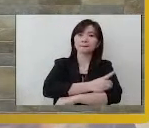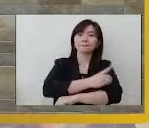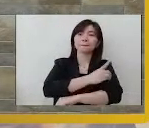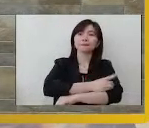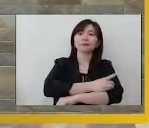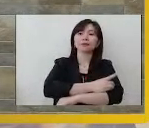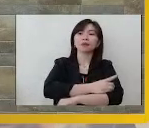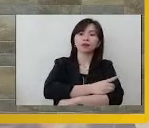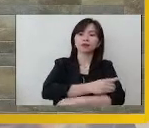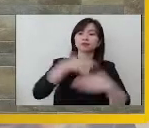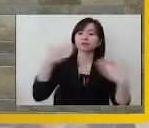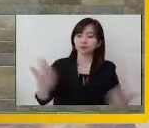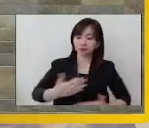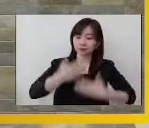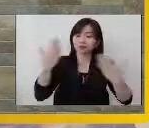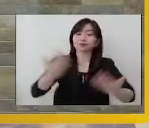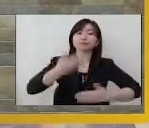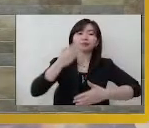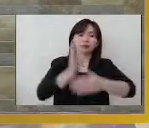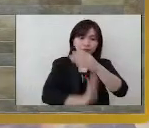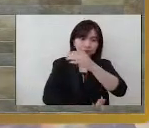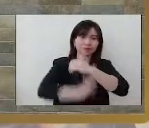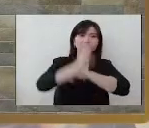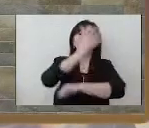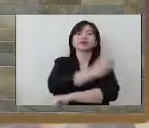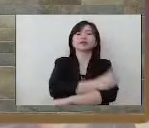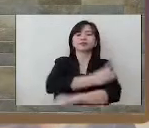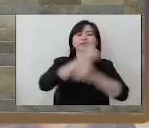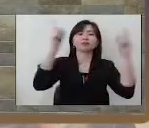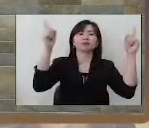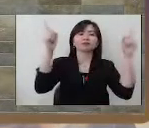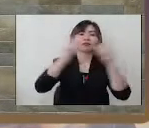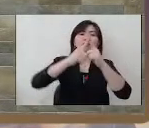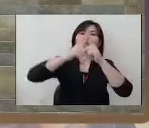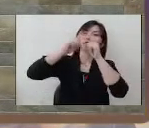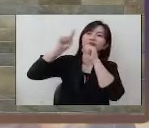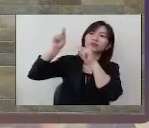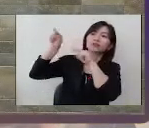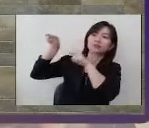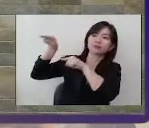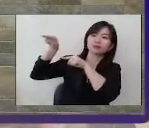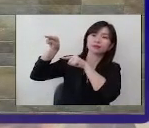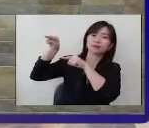birthday. Happy birthday to